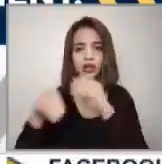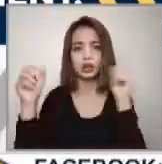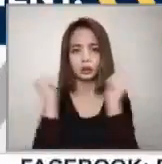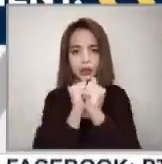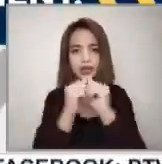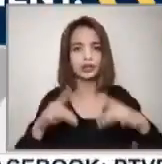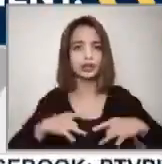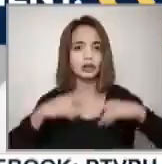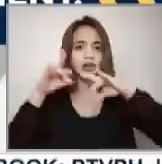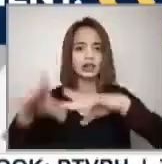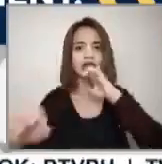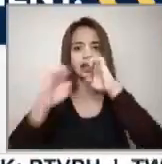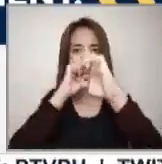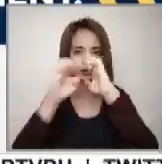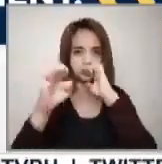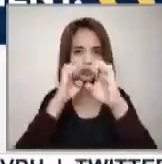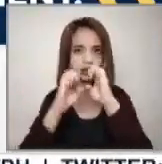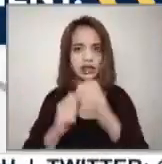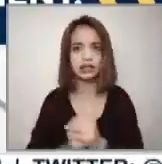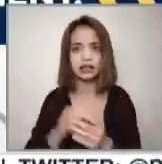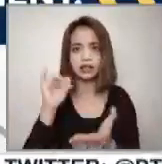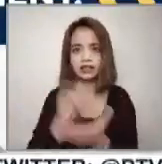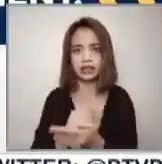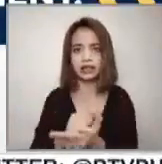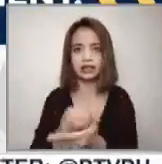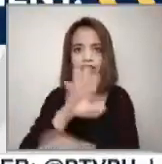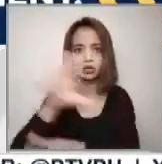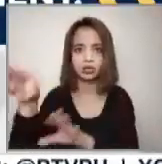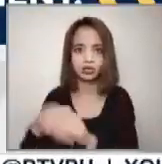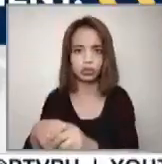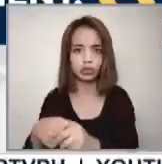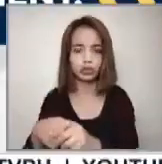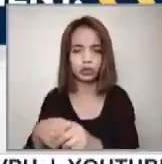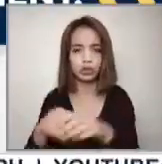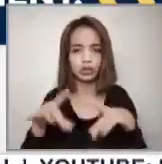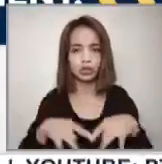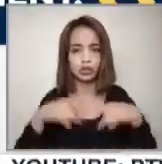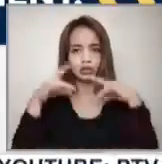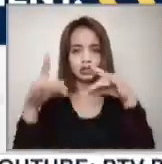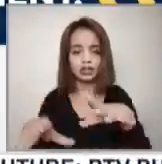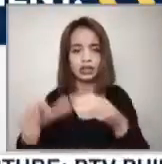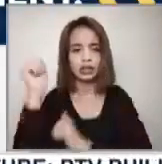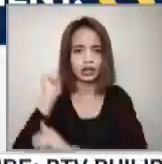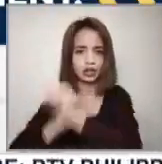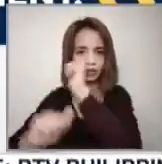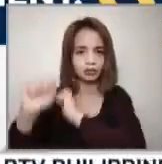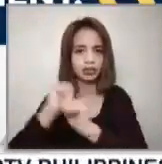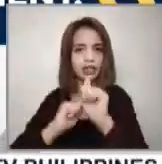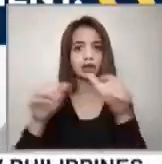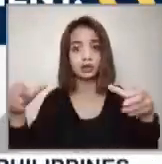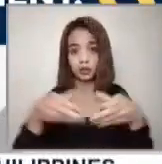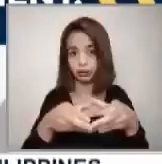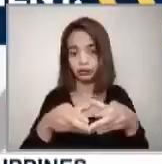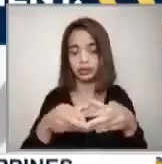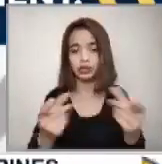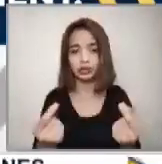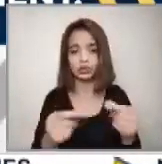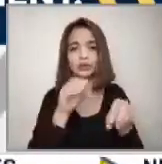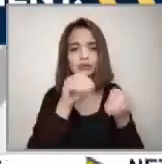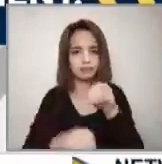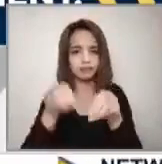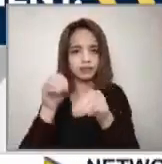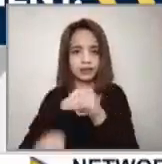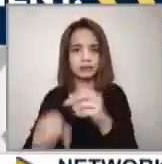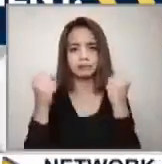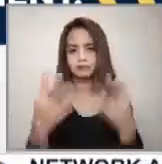at bahagi ng inisiyatibo ng Australia Global Alumni Network na makapagtanim ng 750 puno